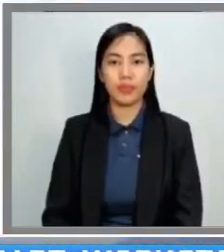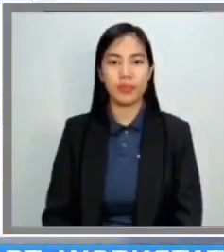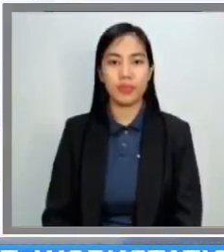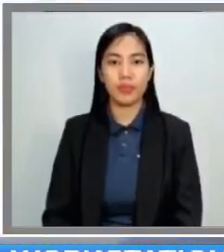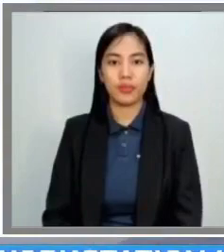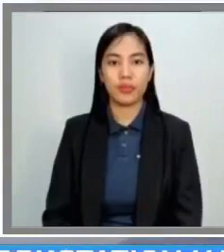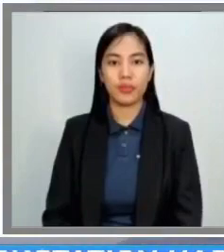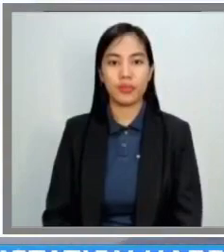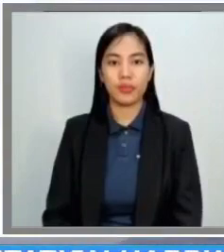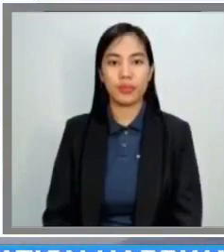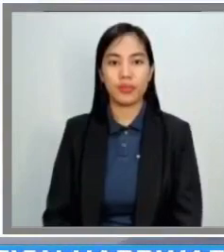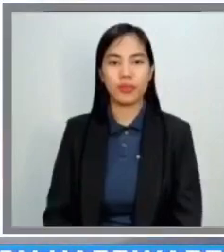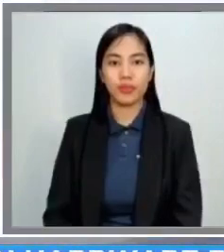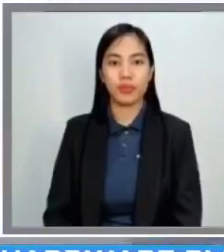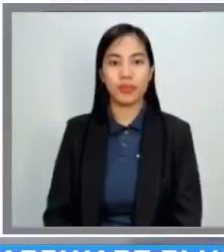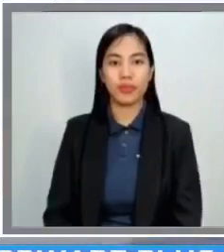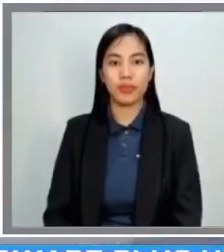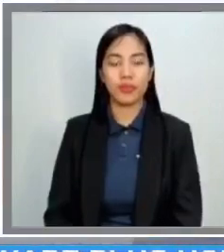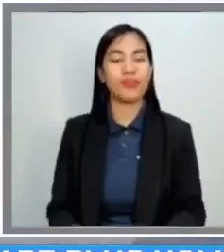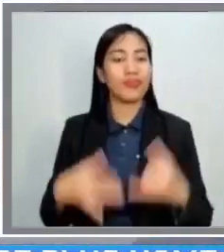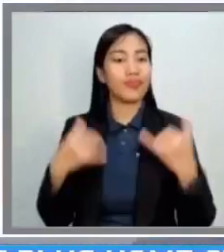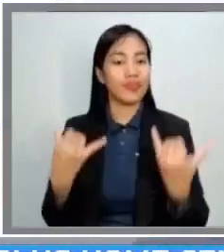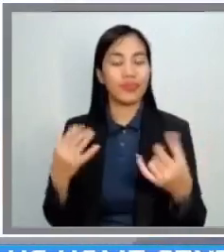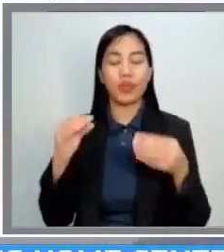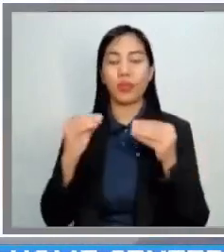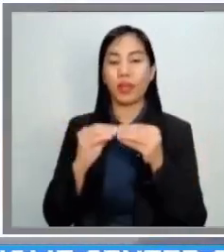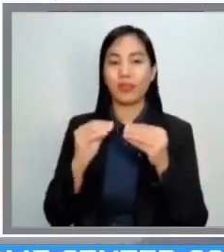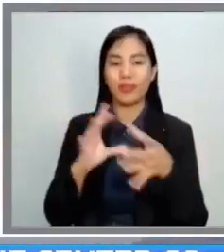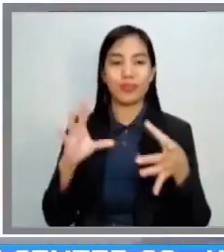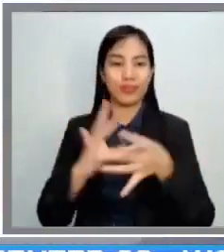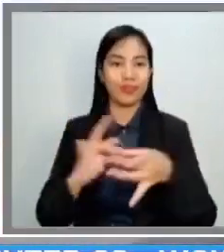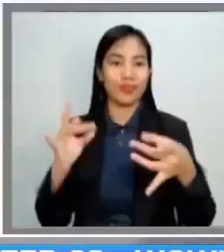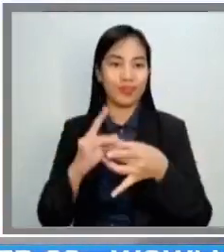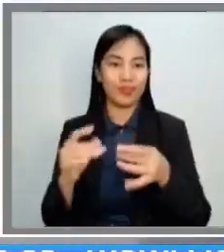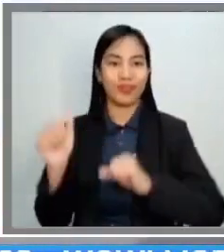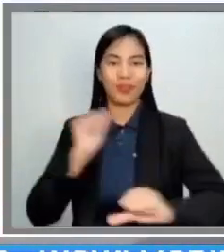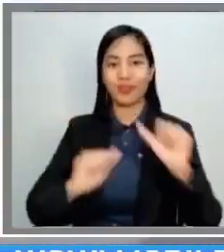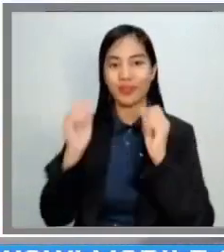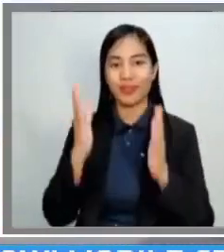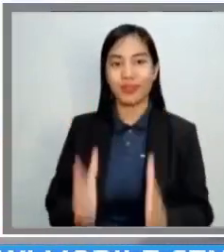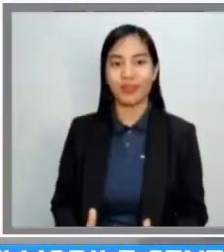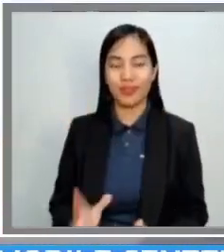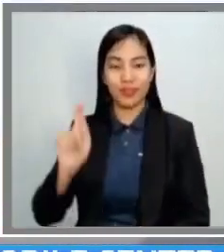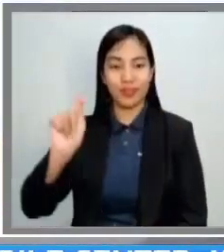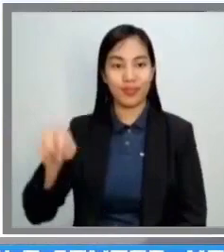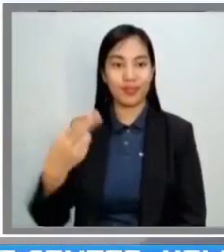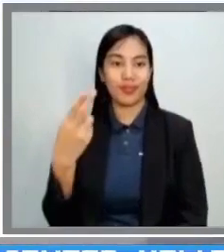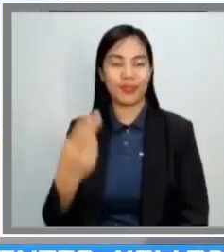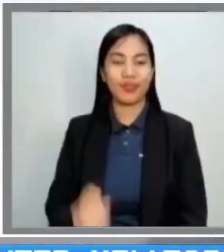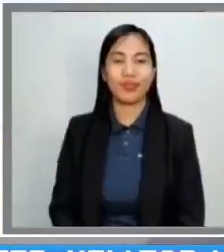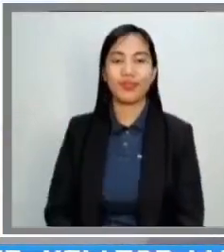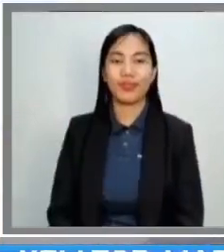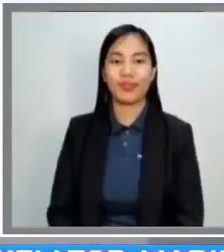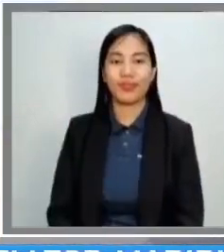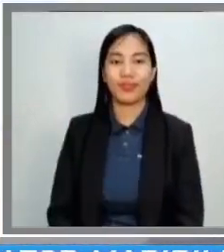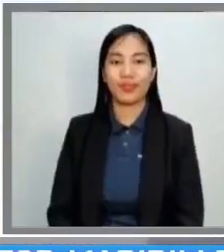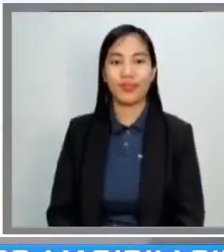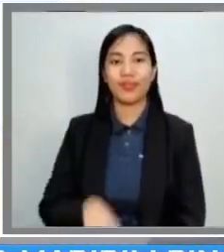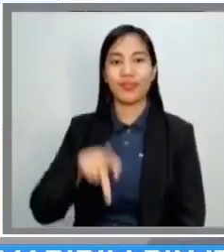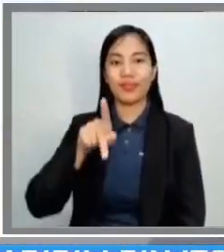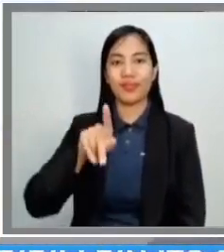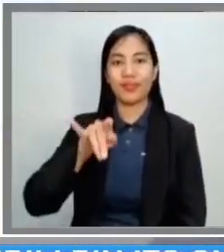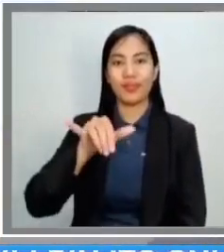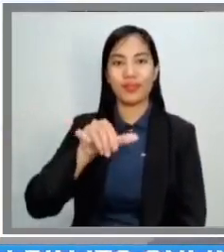heto na ang pa-Star Bites natin ngayong Huwebes. May twinning experience kami ni Kyline Alcantara sa ginanap na